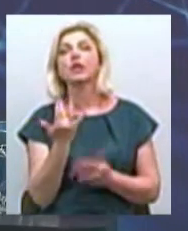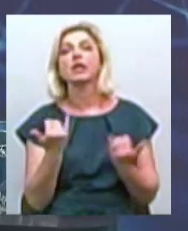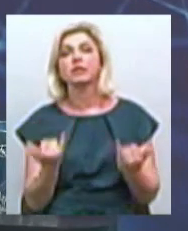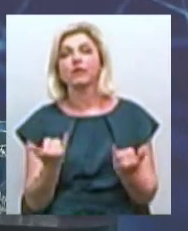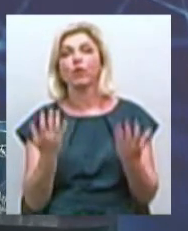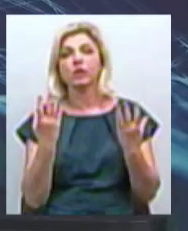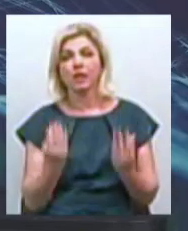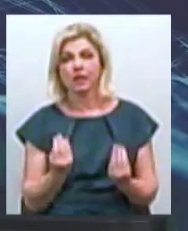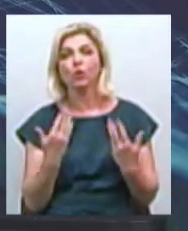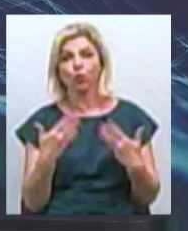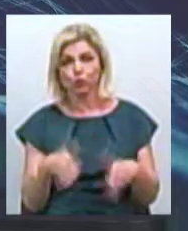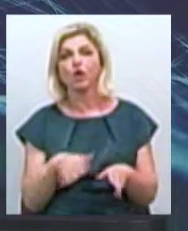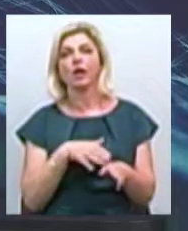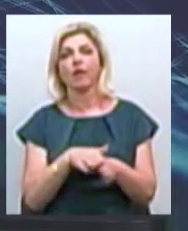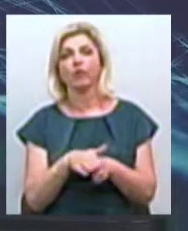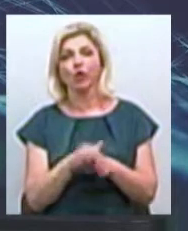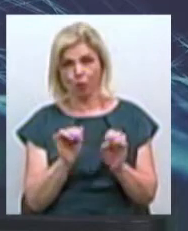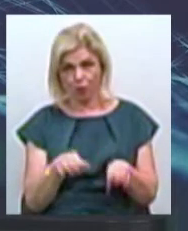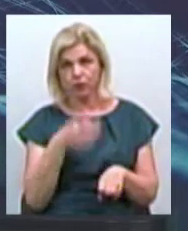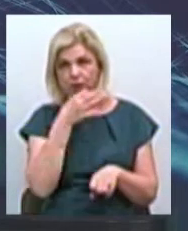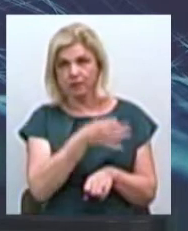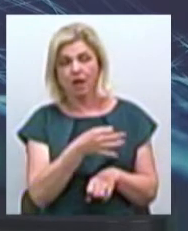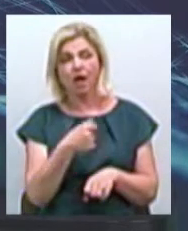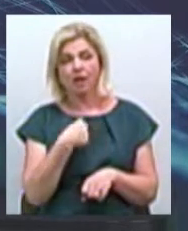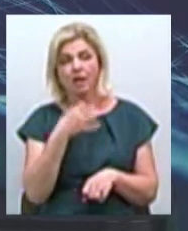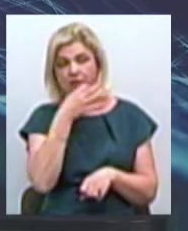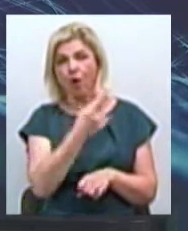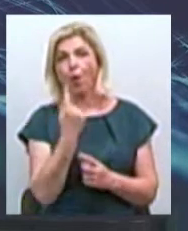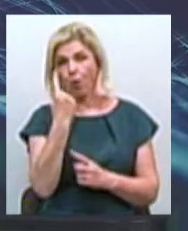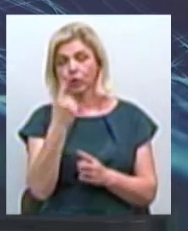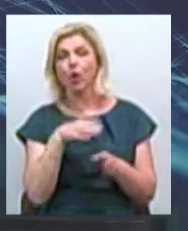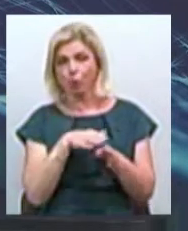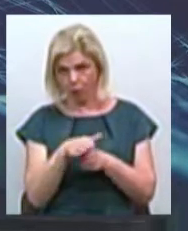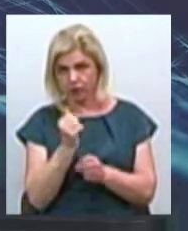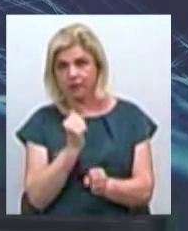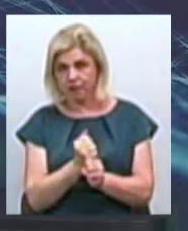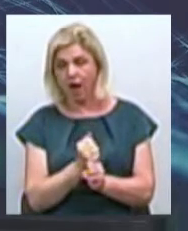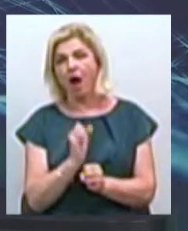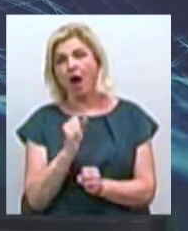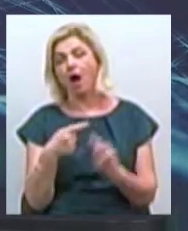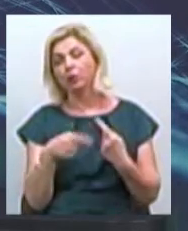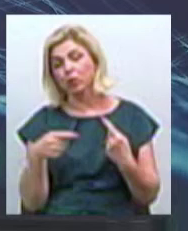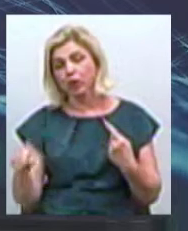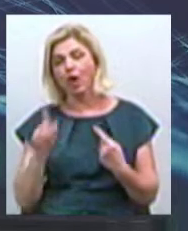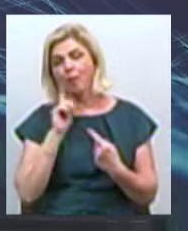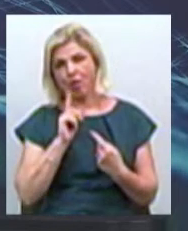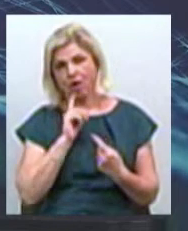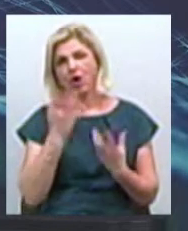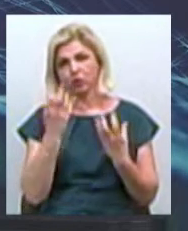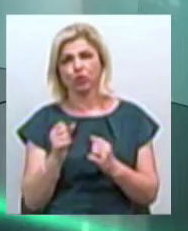ви можете сказати? Ну, я сказала, один повністю вже реалізований, і інші проєкти знаходяться на різних